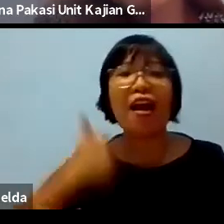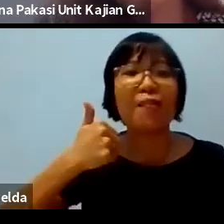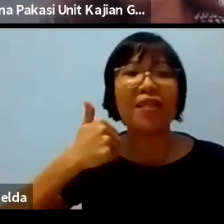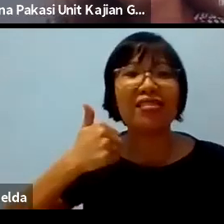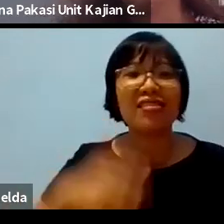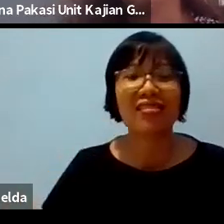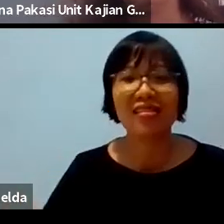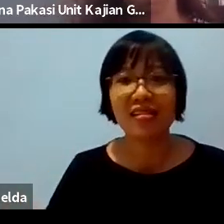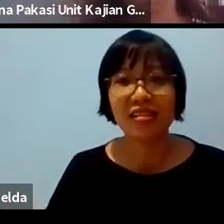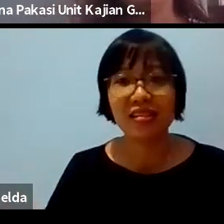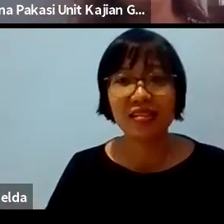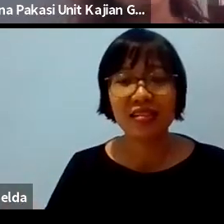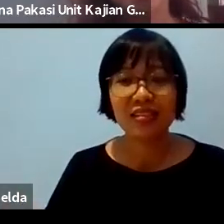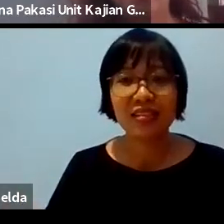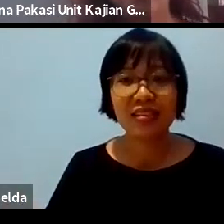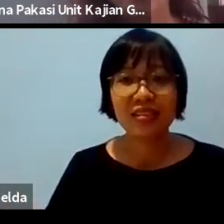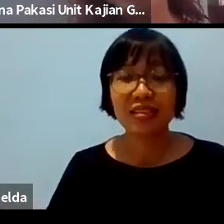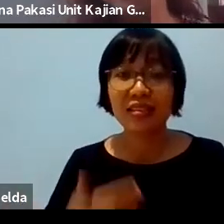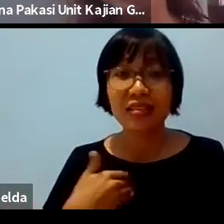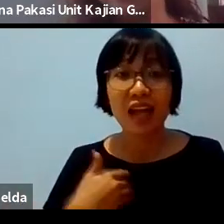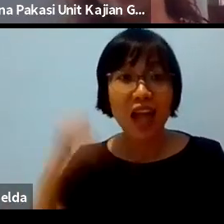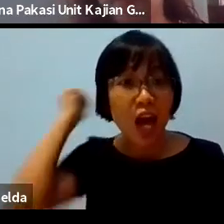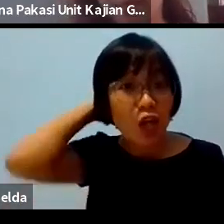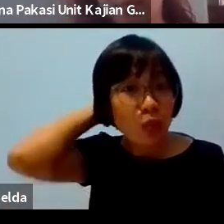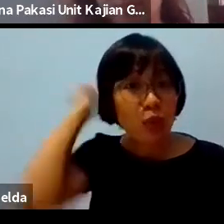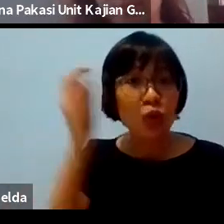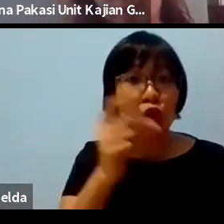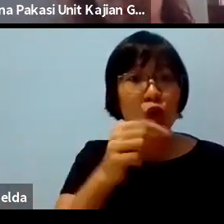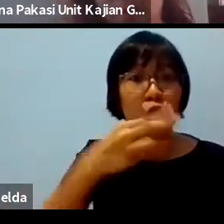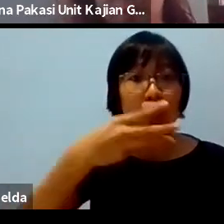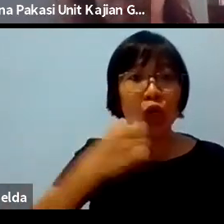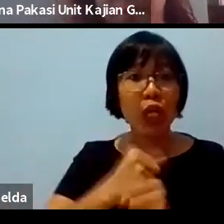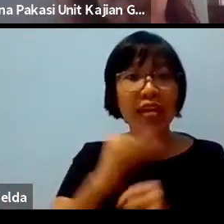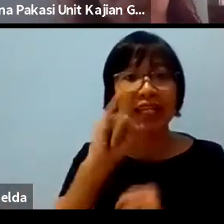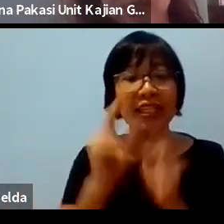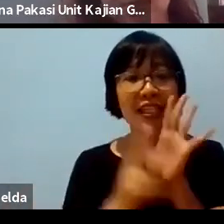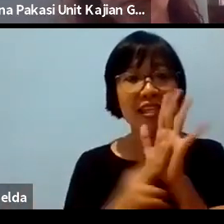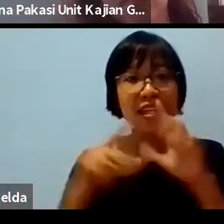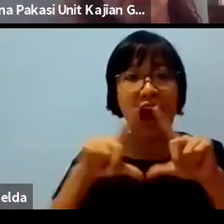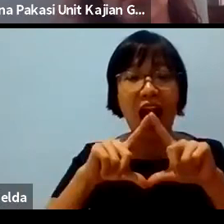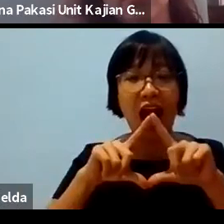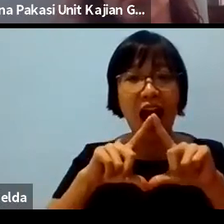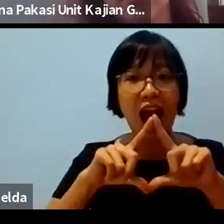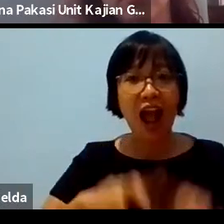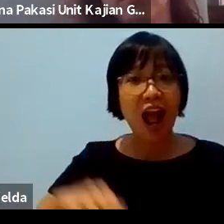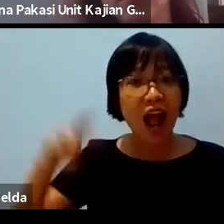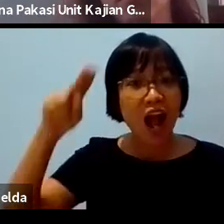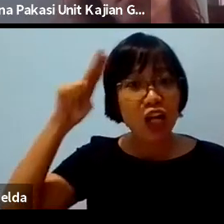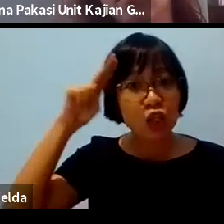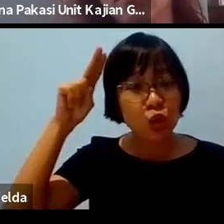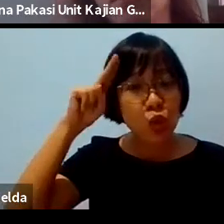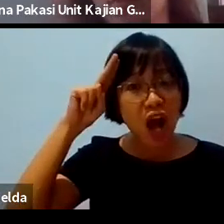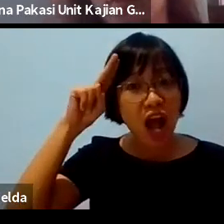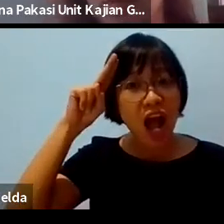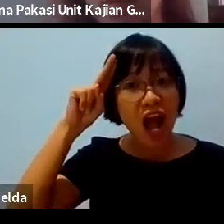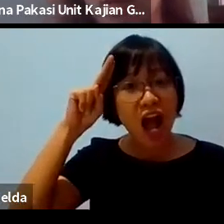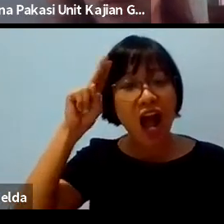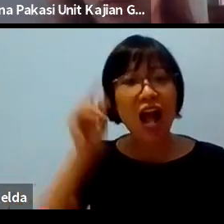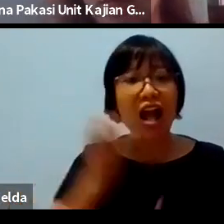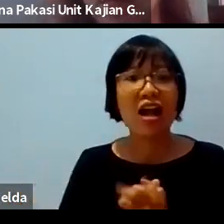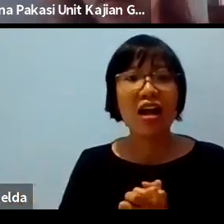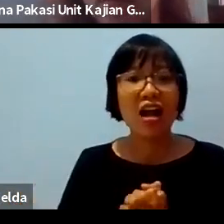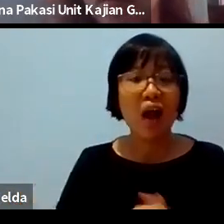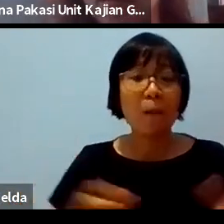Perkenalkan saya Ibu Regina Sagrim, ya, Ketua Dharma Wanita Unipa.